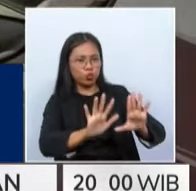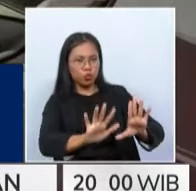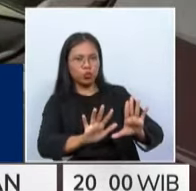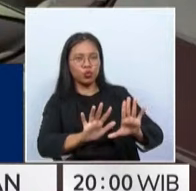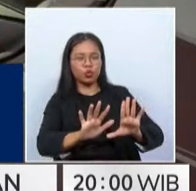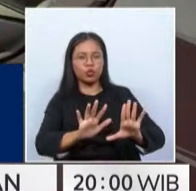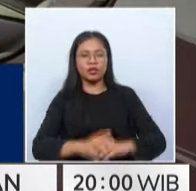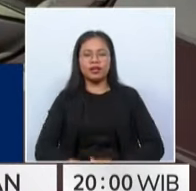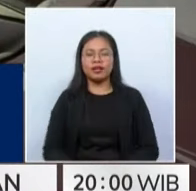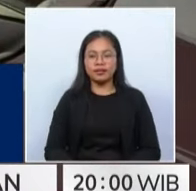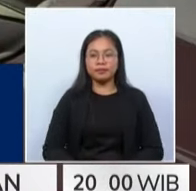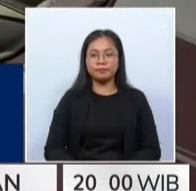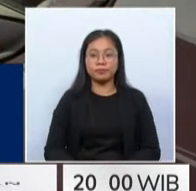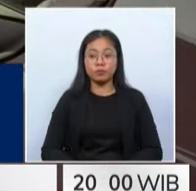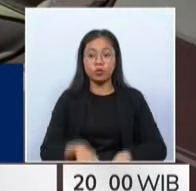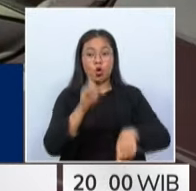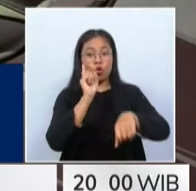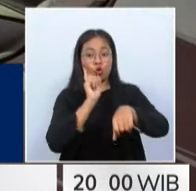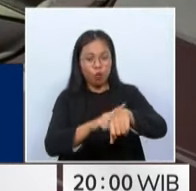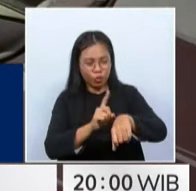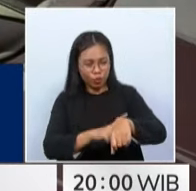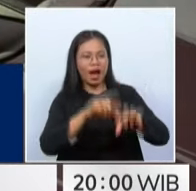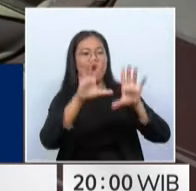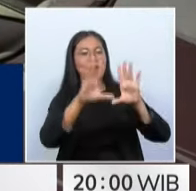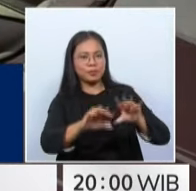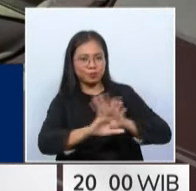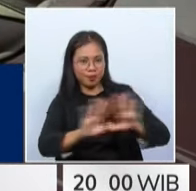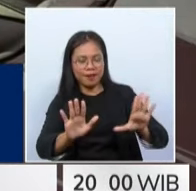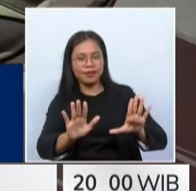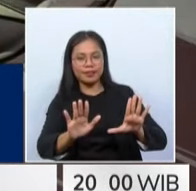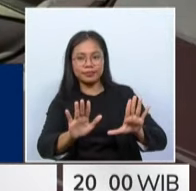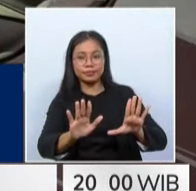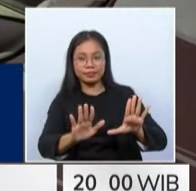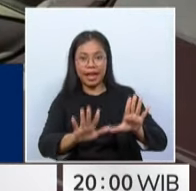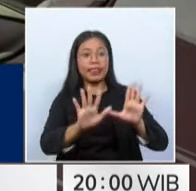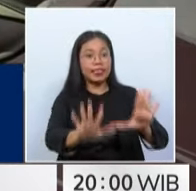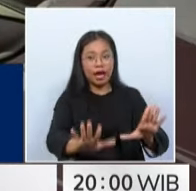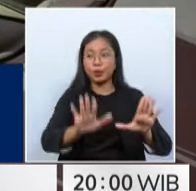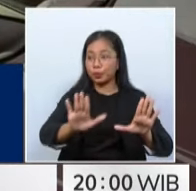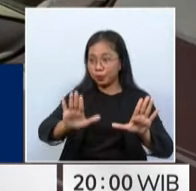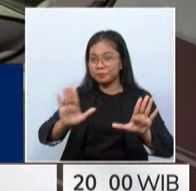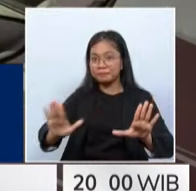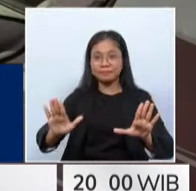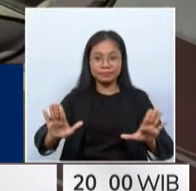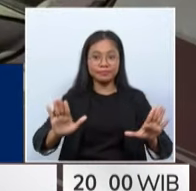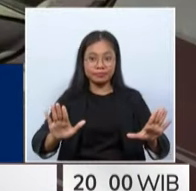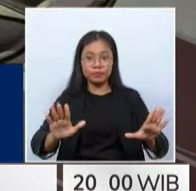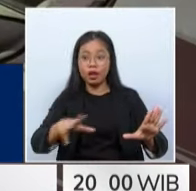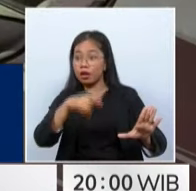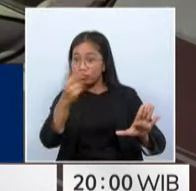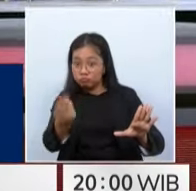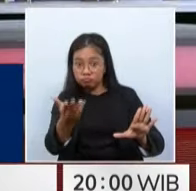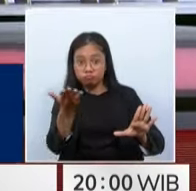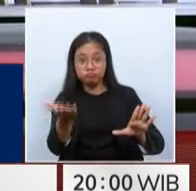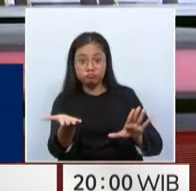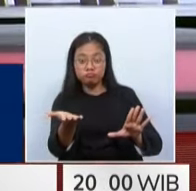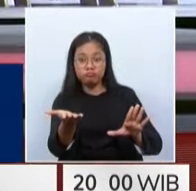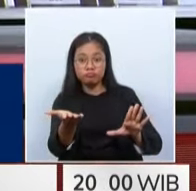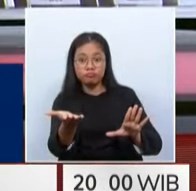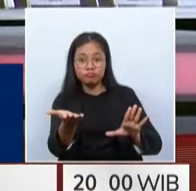waktu habis baik Harap tenang dulu kita akan beralih ke berikutnya baik